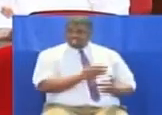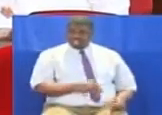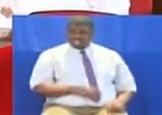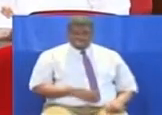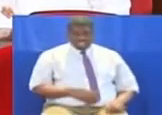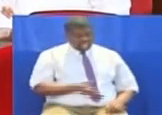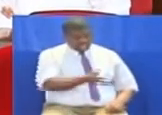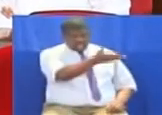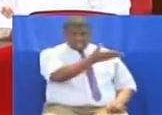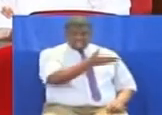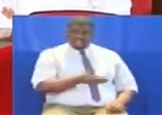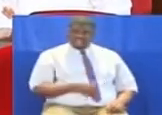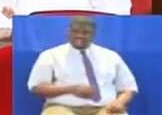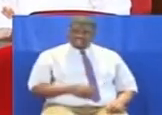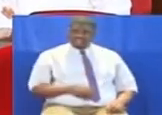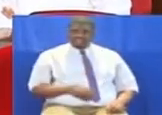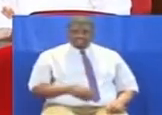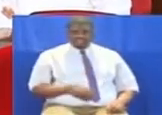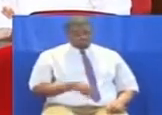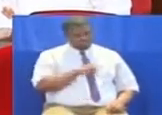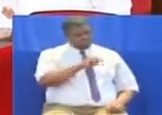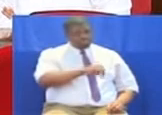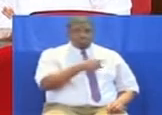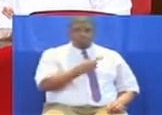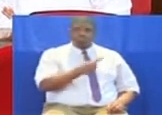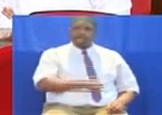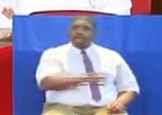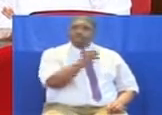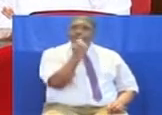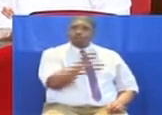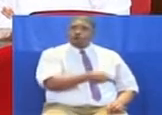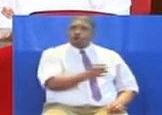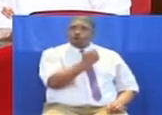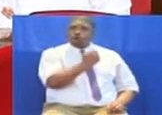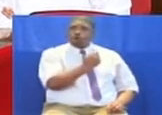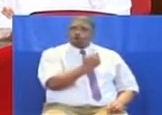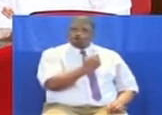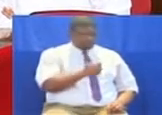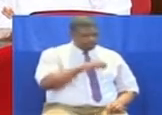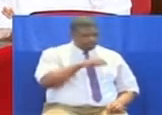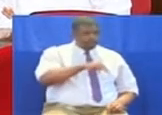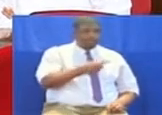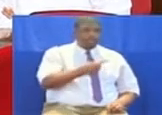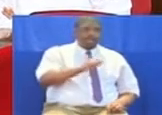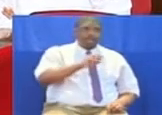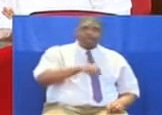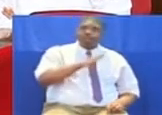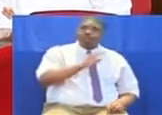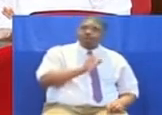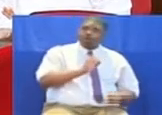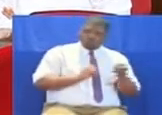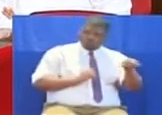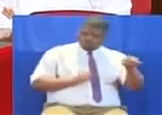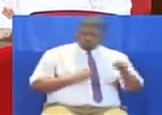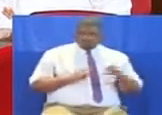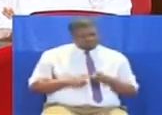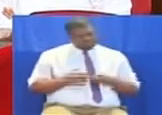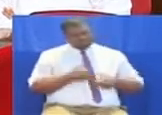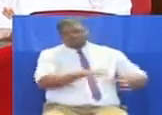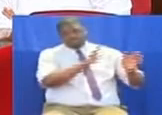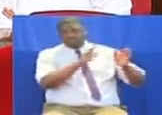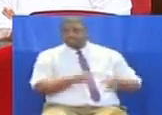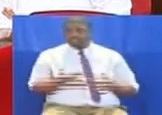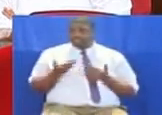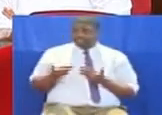Sasa haya mheshimiwa spika tunayasema kwa sababu tunaona ili taifa linakoelekea, tukiendelea kuacha dhana